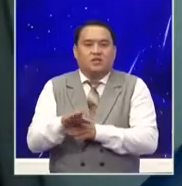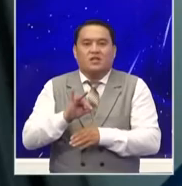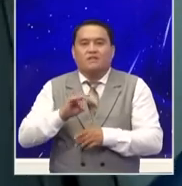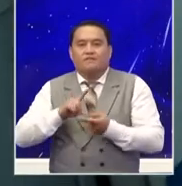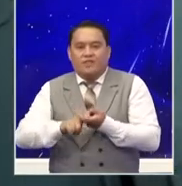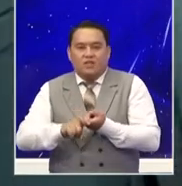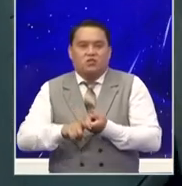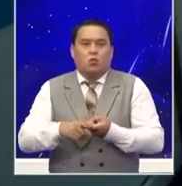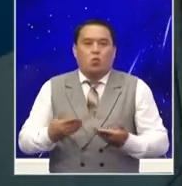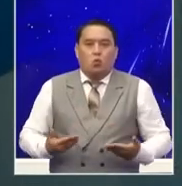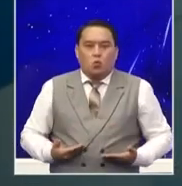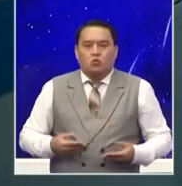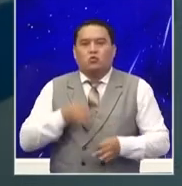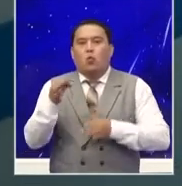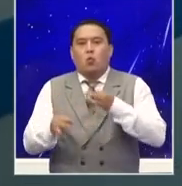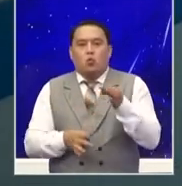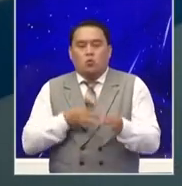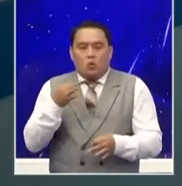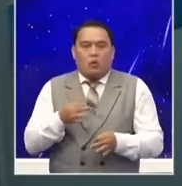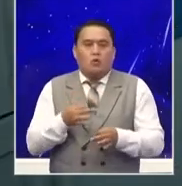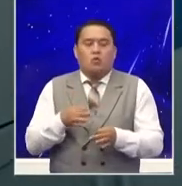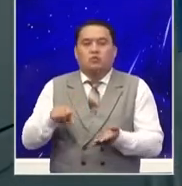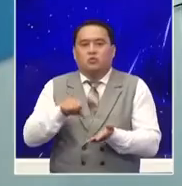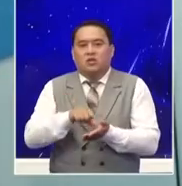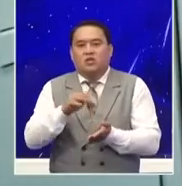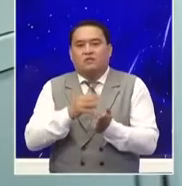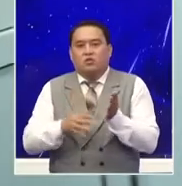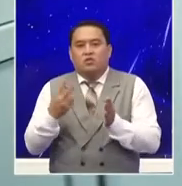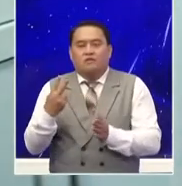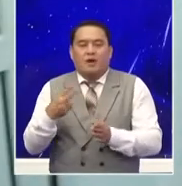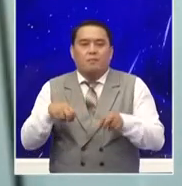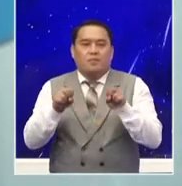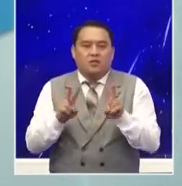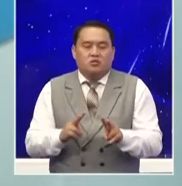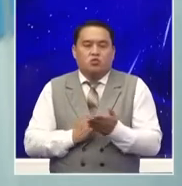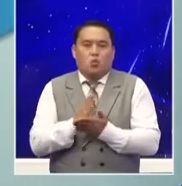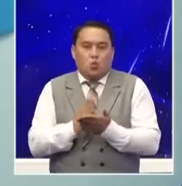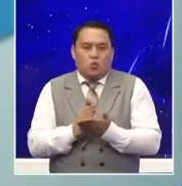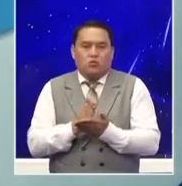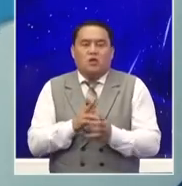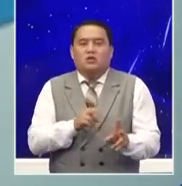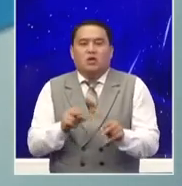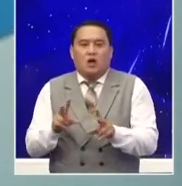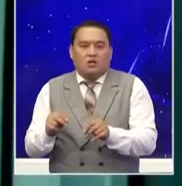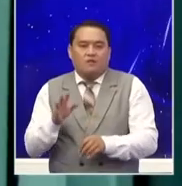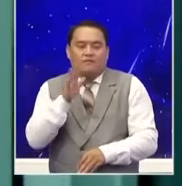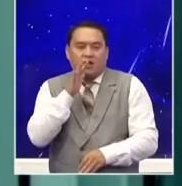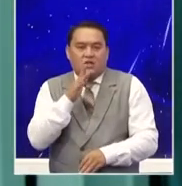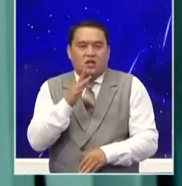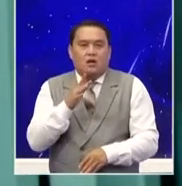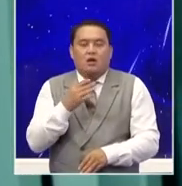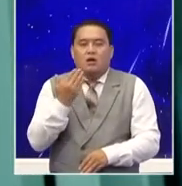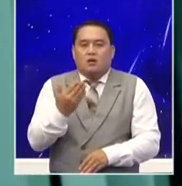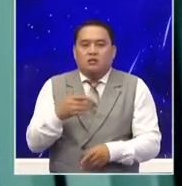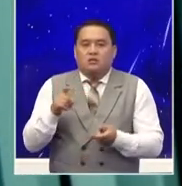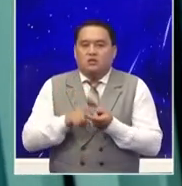инфекцией. За их жизнь круглыми сутками в две смены боролись 92 медицинских работника. К счастью, за весь этот период ни один из них